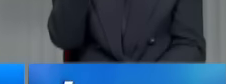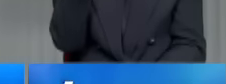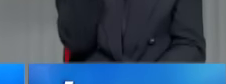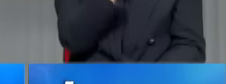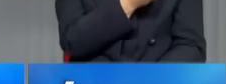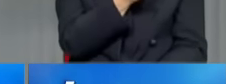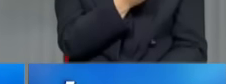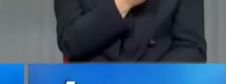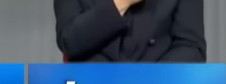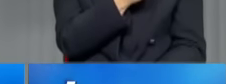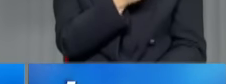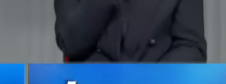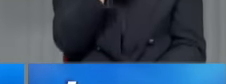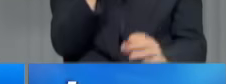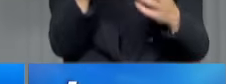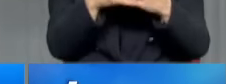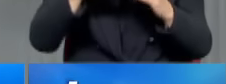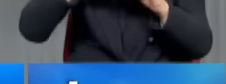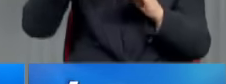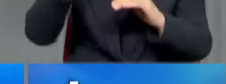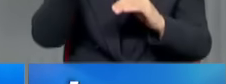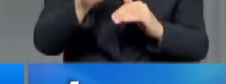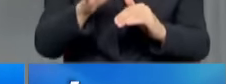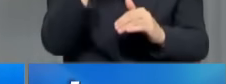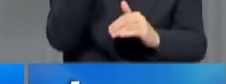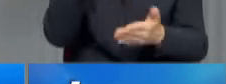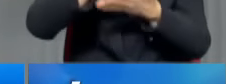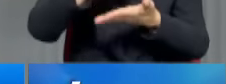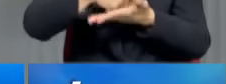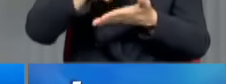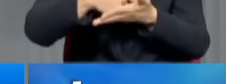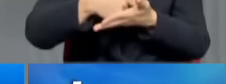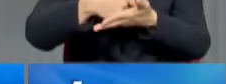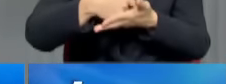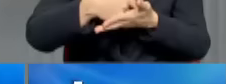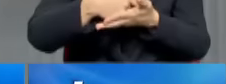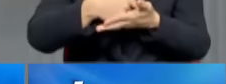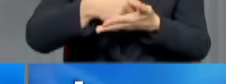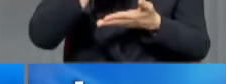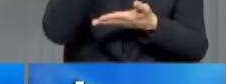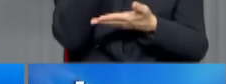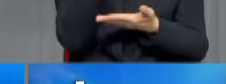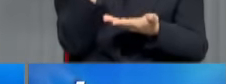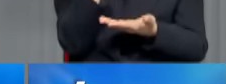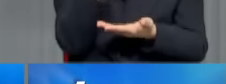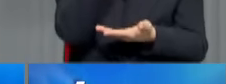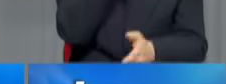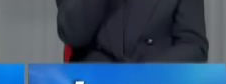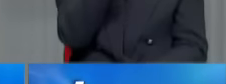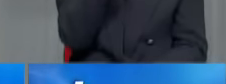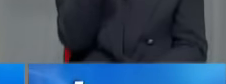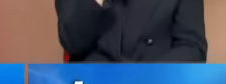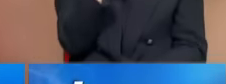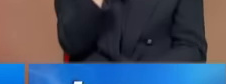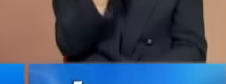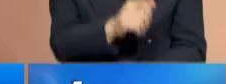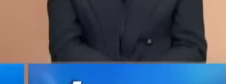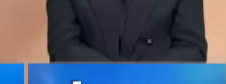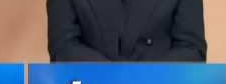karşılanıyor Ancak bu grubun dışında kalanlar ücretli olarak temin edebilir ve fiyatı da 696